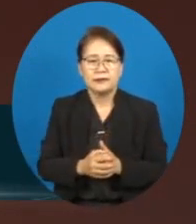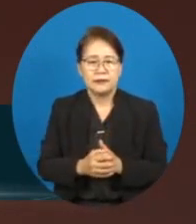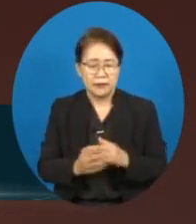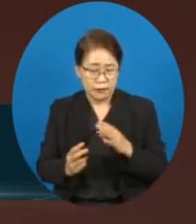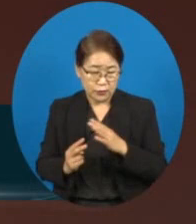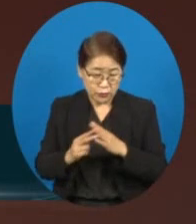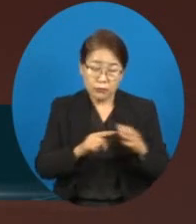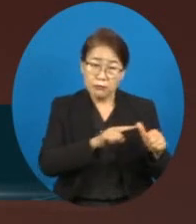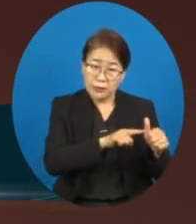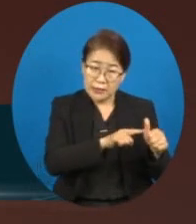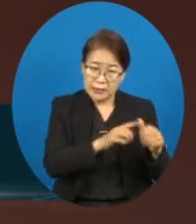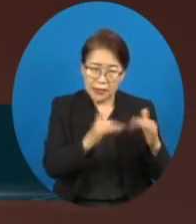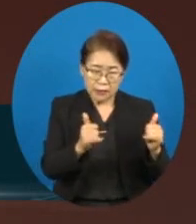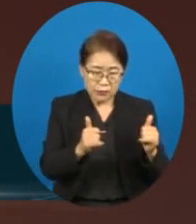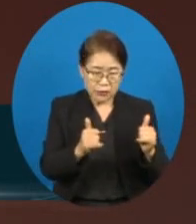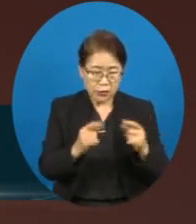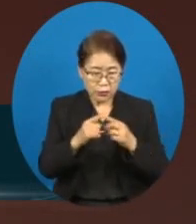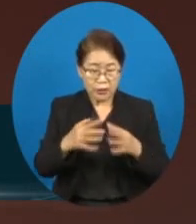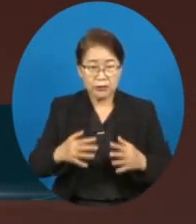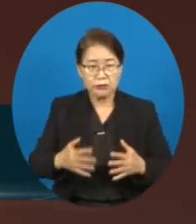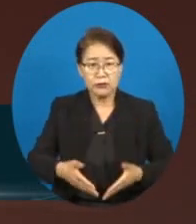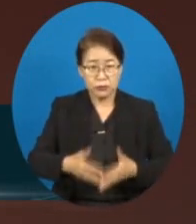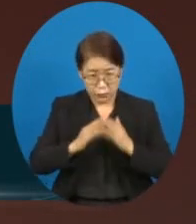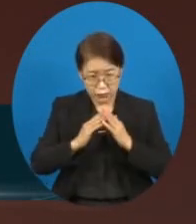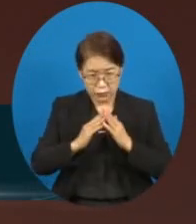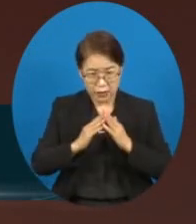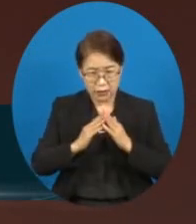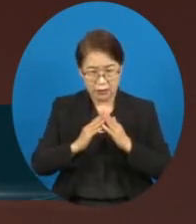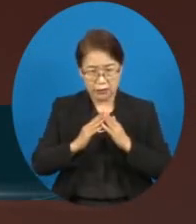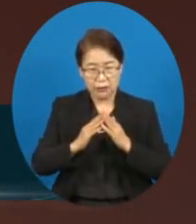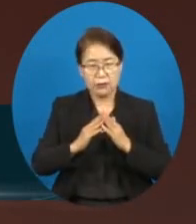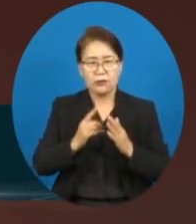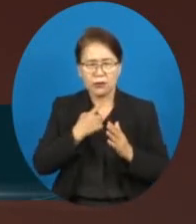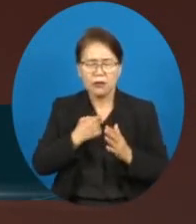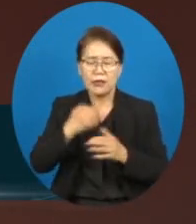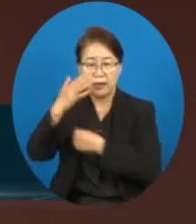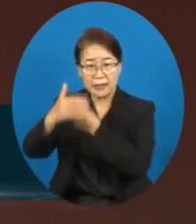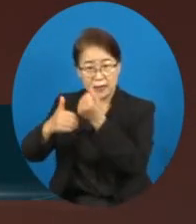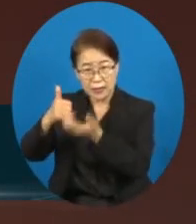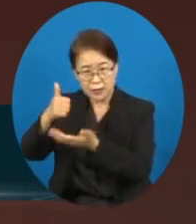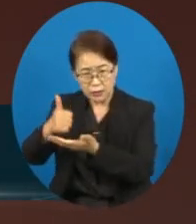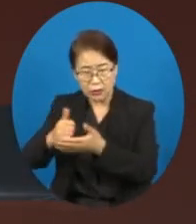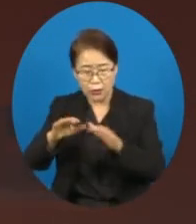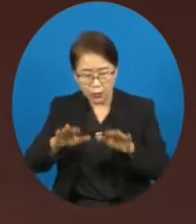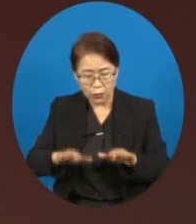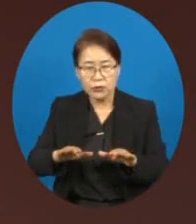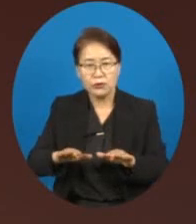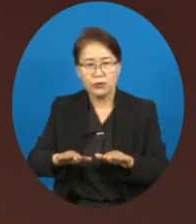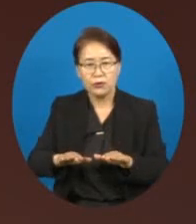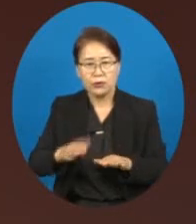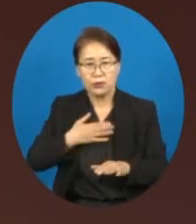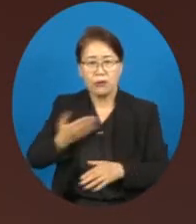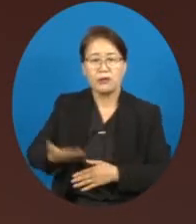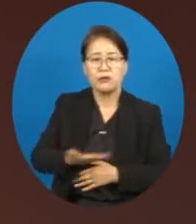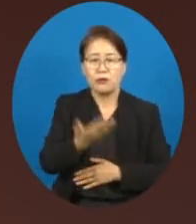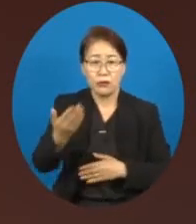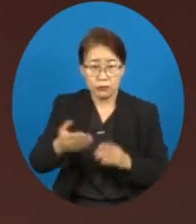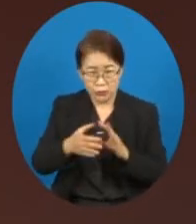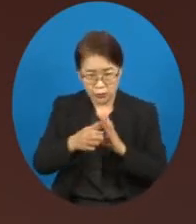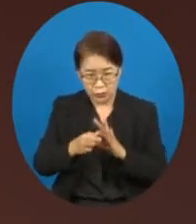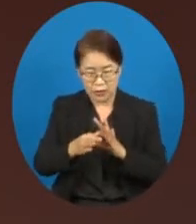수르바벨의 손을 통하여 성전을 건축하기를 원하셨던 우리 하나님은 오늘 또 저와 여러분을